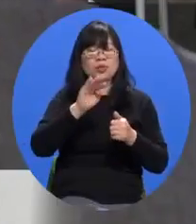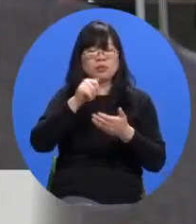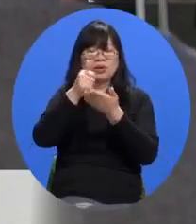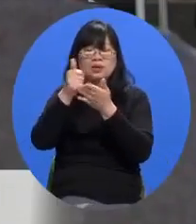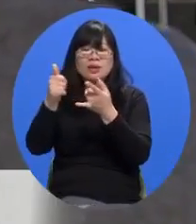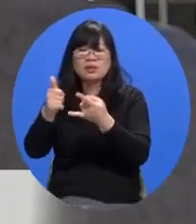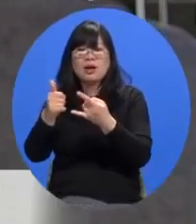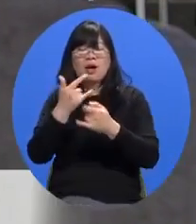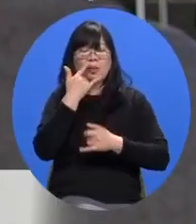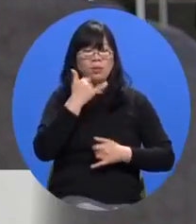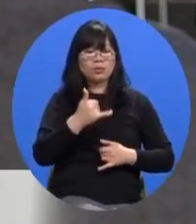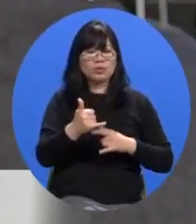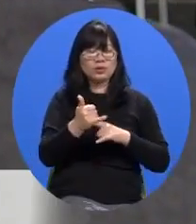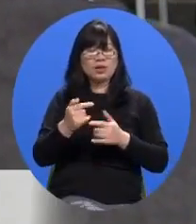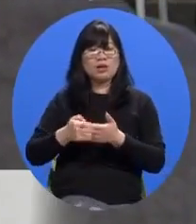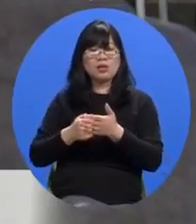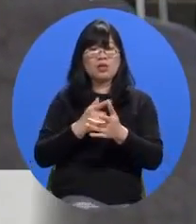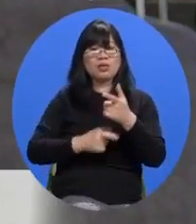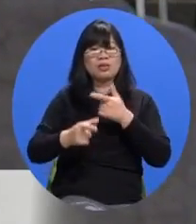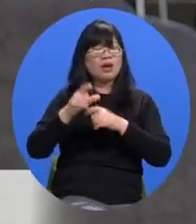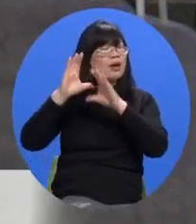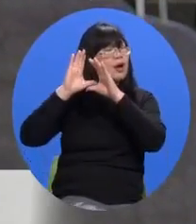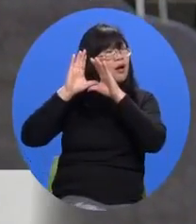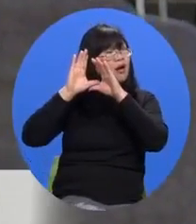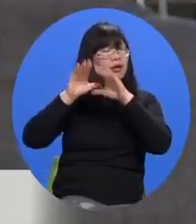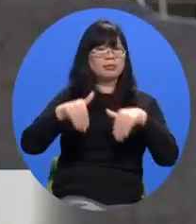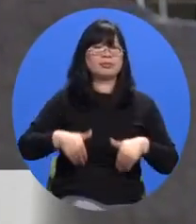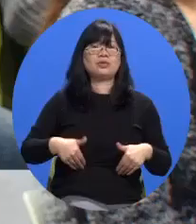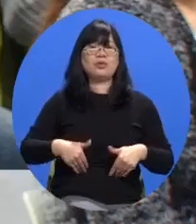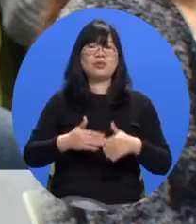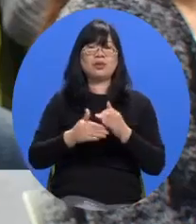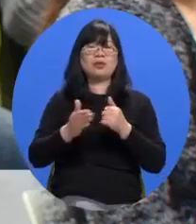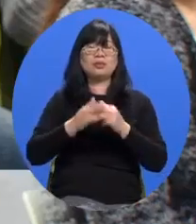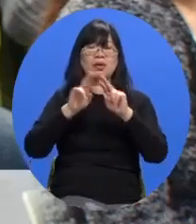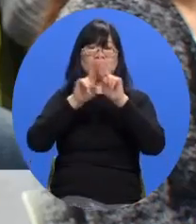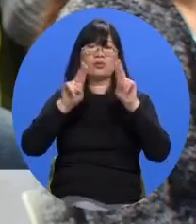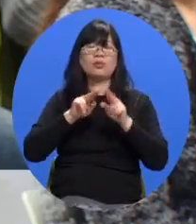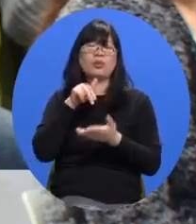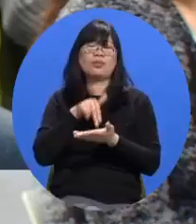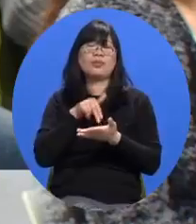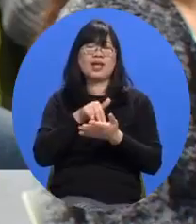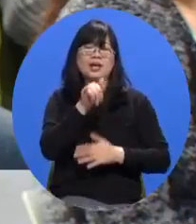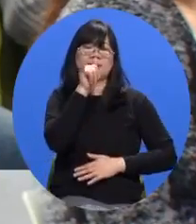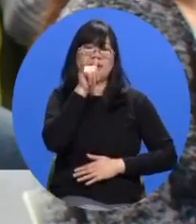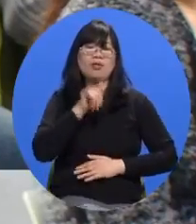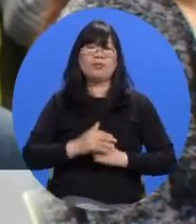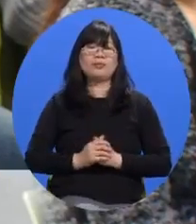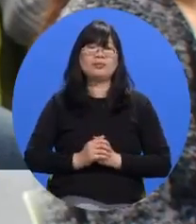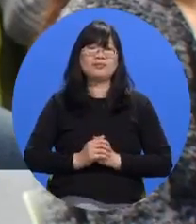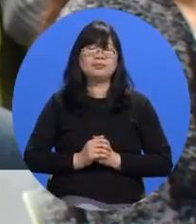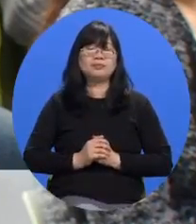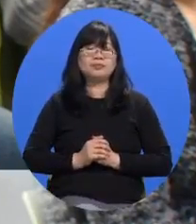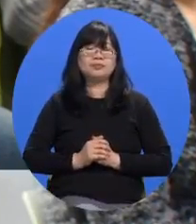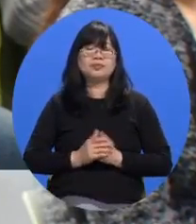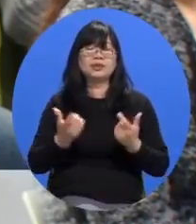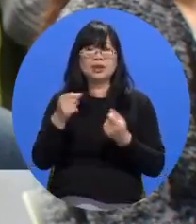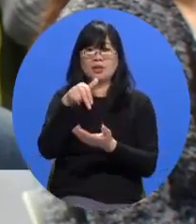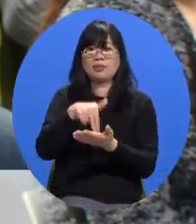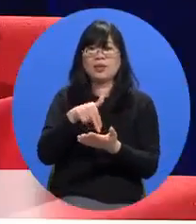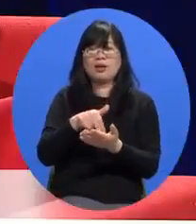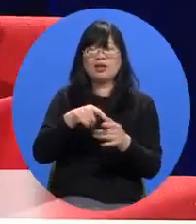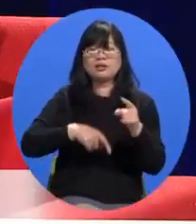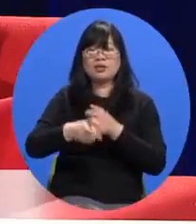장관님께서 학부모님들의 의견을 조금 더 경청할 필요가 있다라고 해서 유보의 입장을 좀 밝히시더라고요. 그런데 네. 이런 부분을